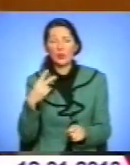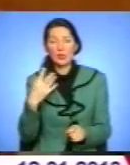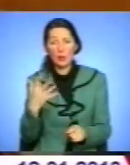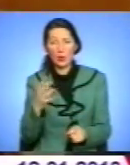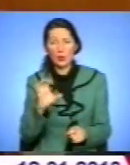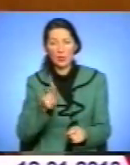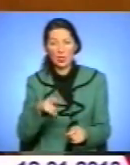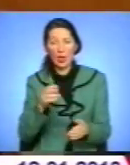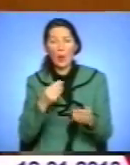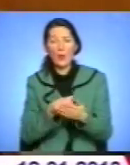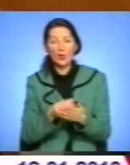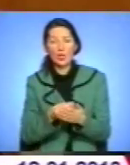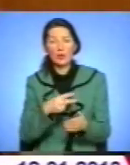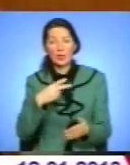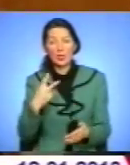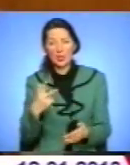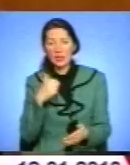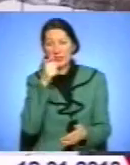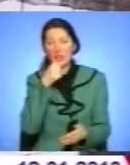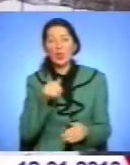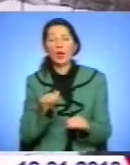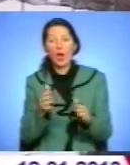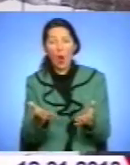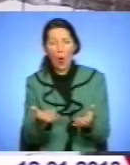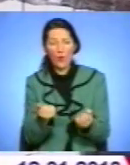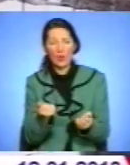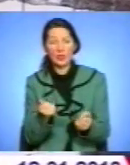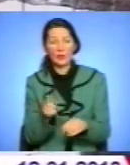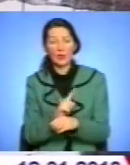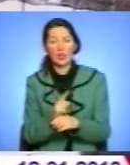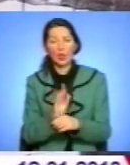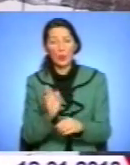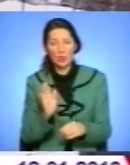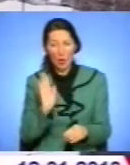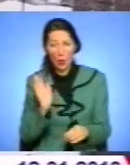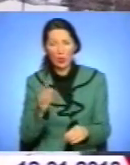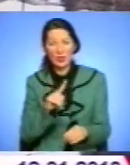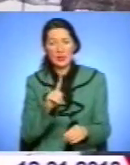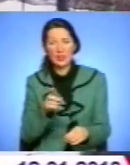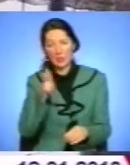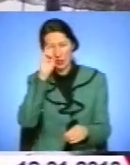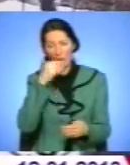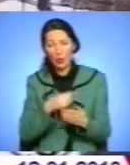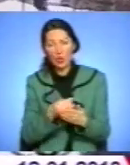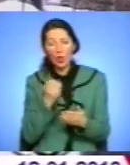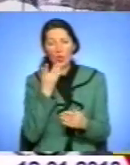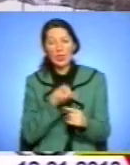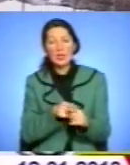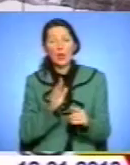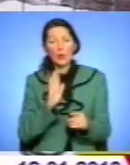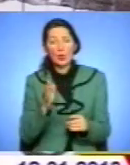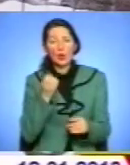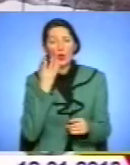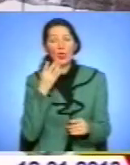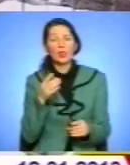бюджет на 2013 рік ухвалять. Однозначно, Тернопільщина буде з бюджетом, і коли це трапиться, це тоді, коли здоровий